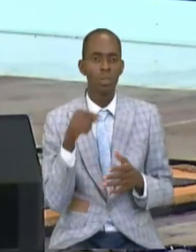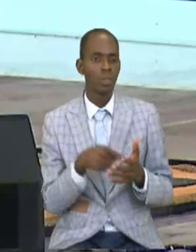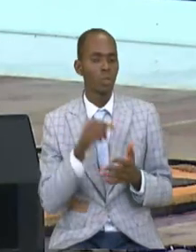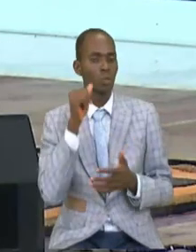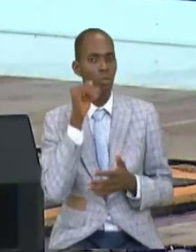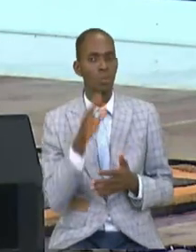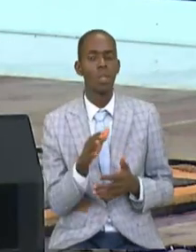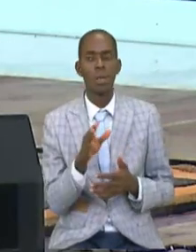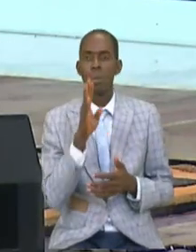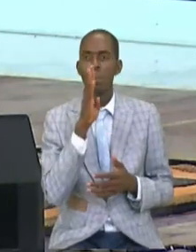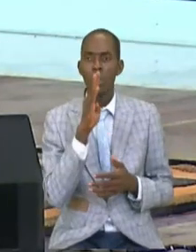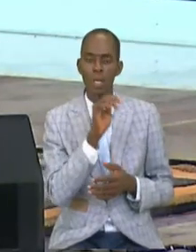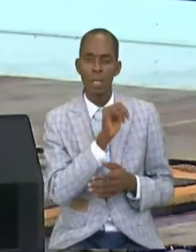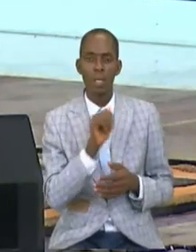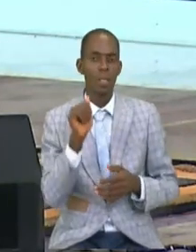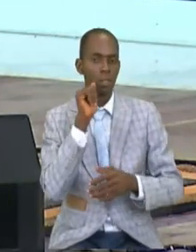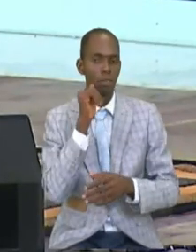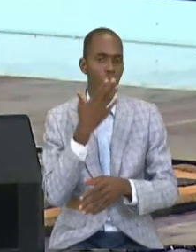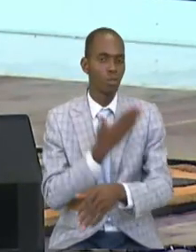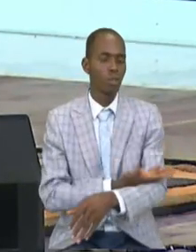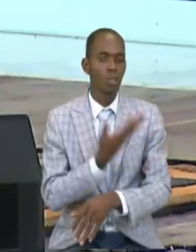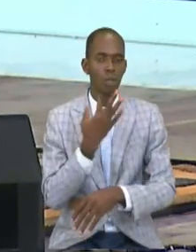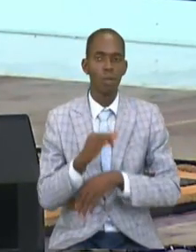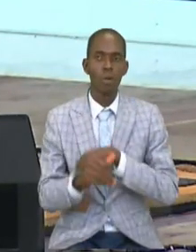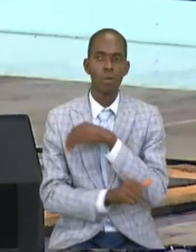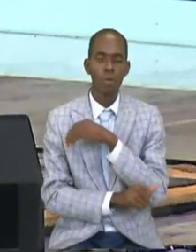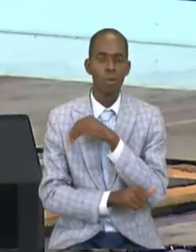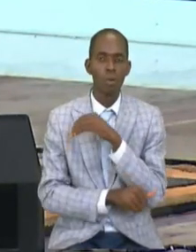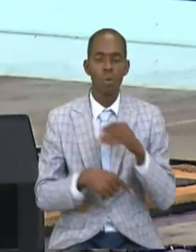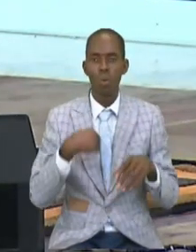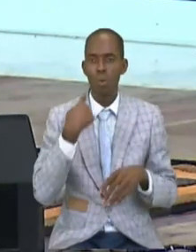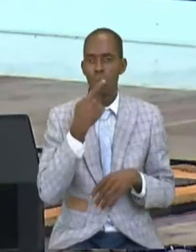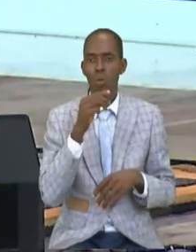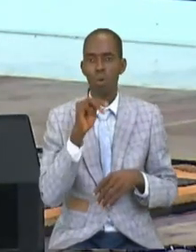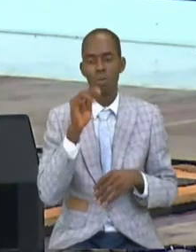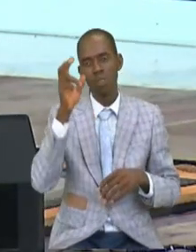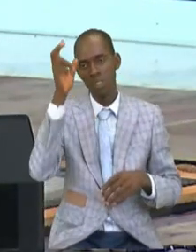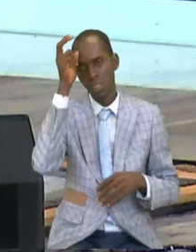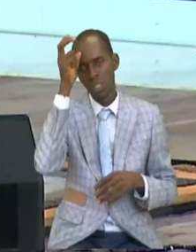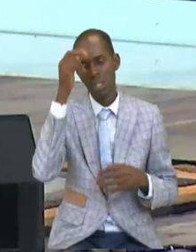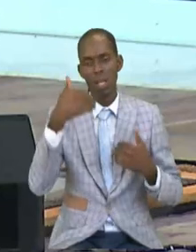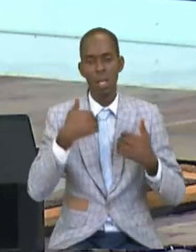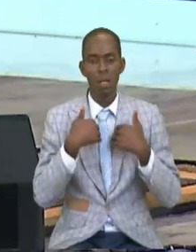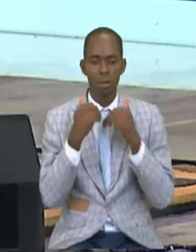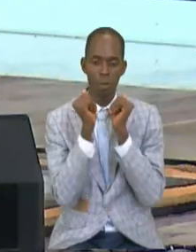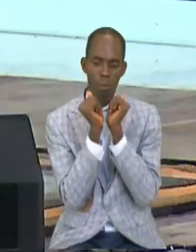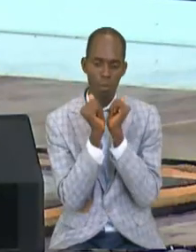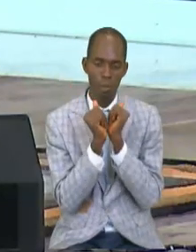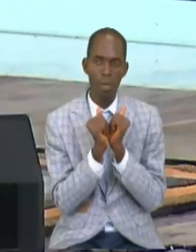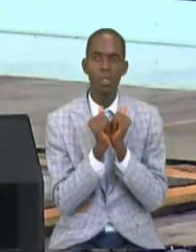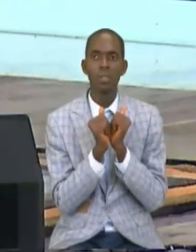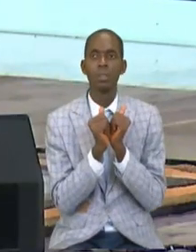qui est une fille d'Abraham et que Satan tenaient